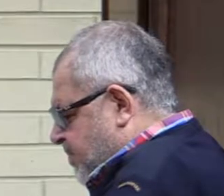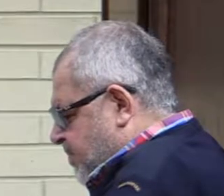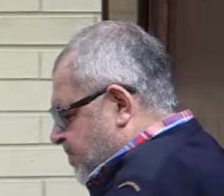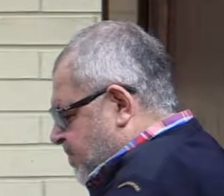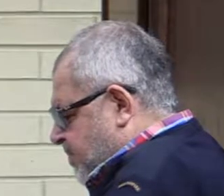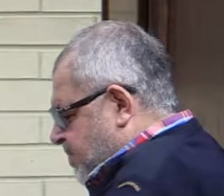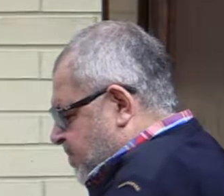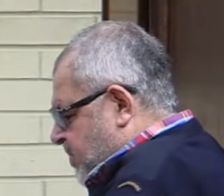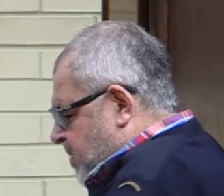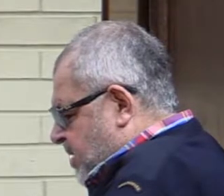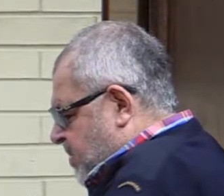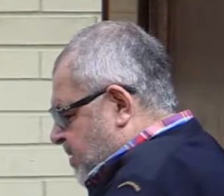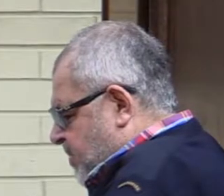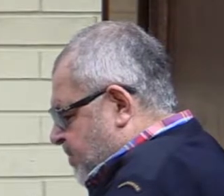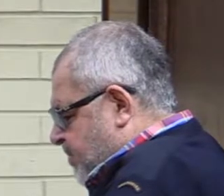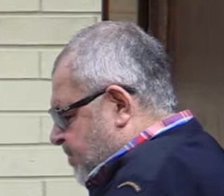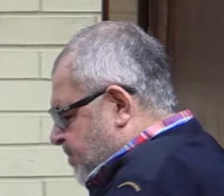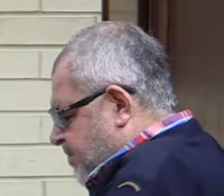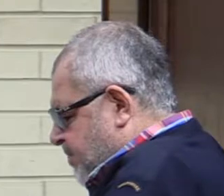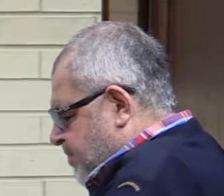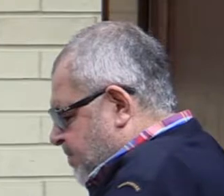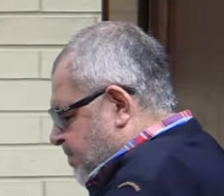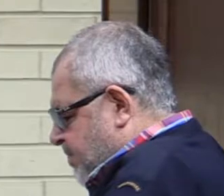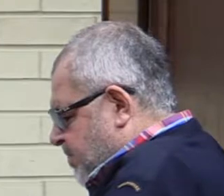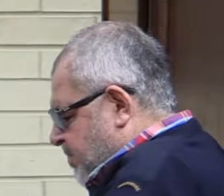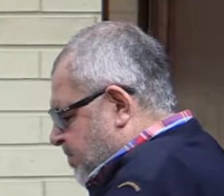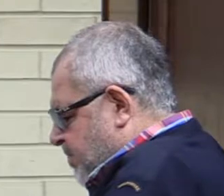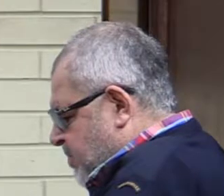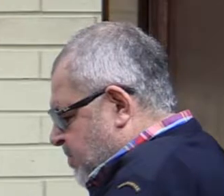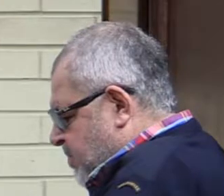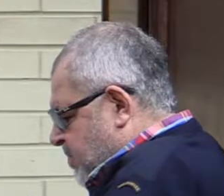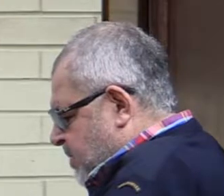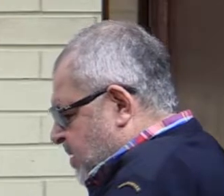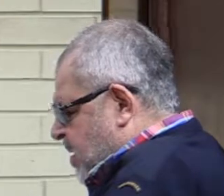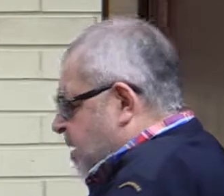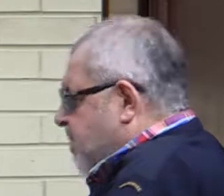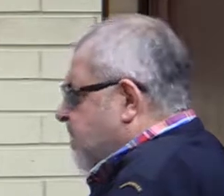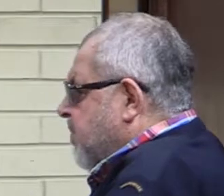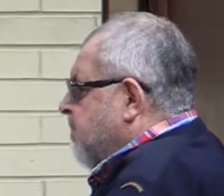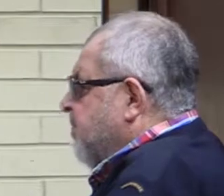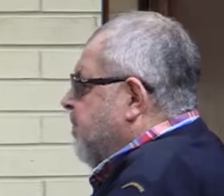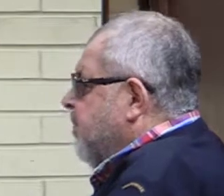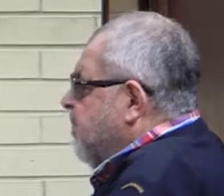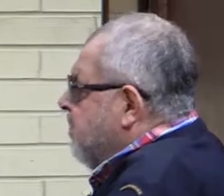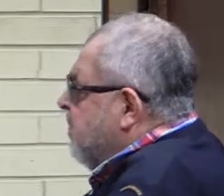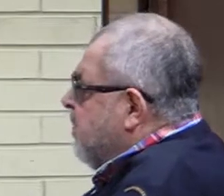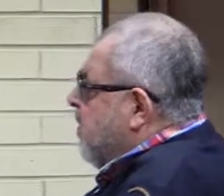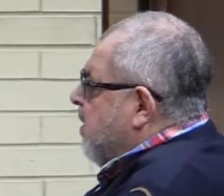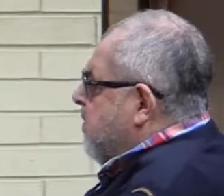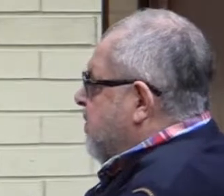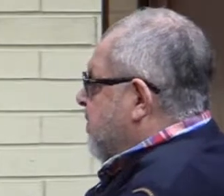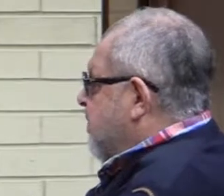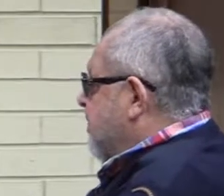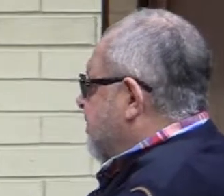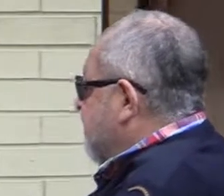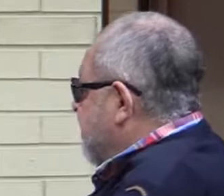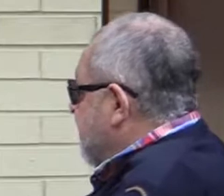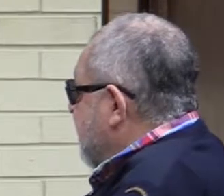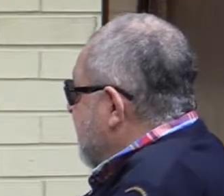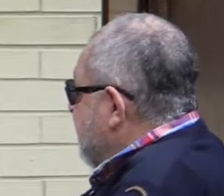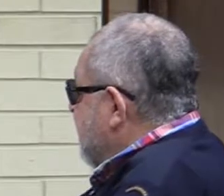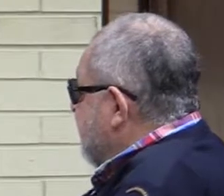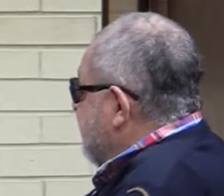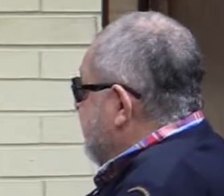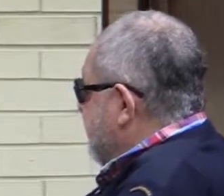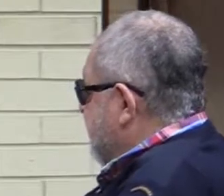عبادك المظلومين في كل مكان، اللهم انصر عبادك المظلومين في كل مكان. اللهم ثبت أقدامهم، ووحد